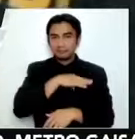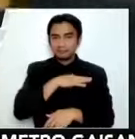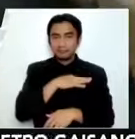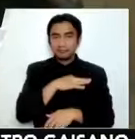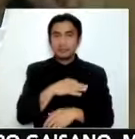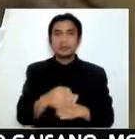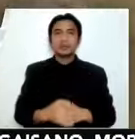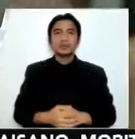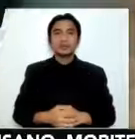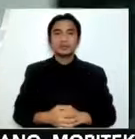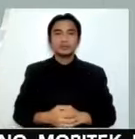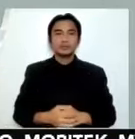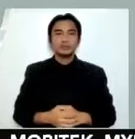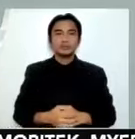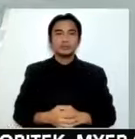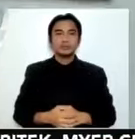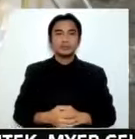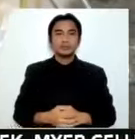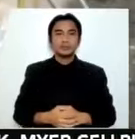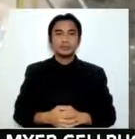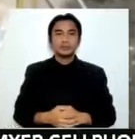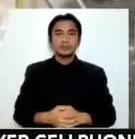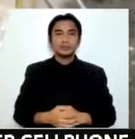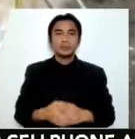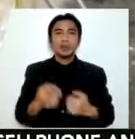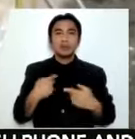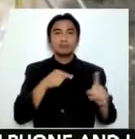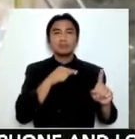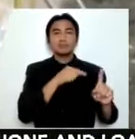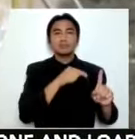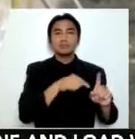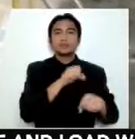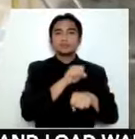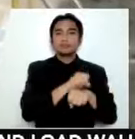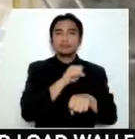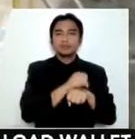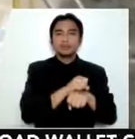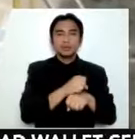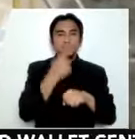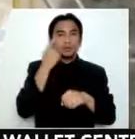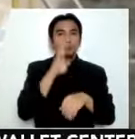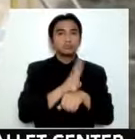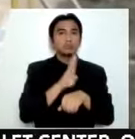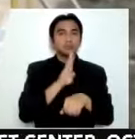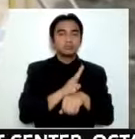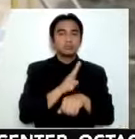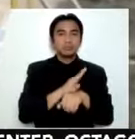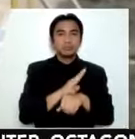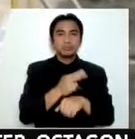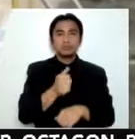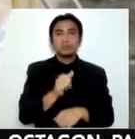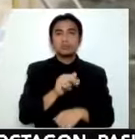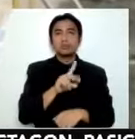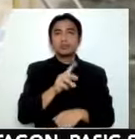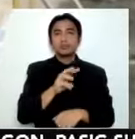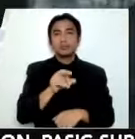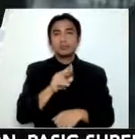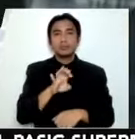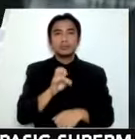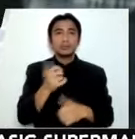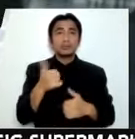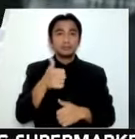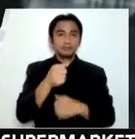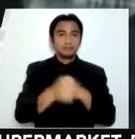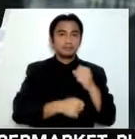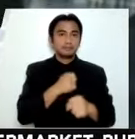Davao del Sur. May hardware business umano ang pamilya ng suspect at 10 taon nang naninirahan sa Davao City. Late